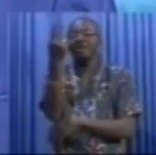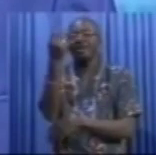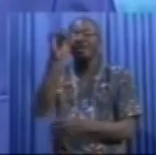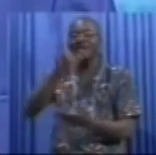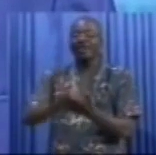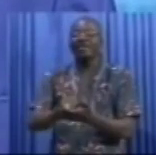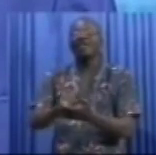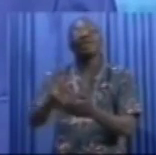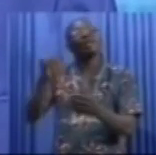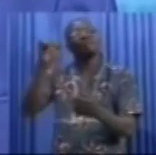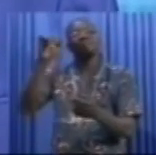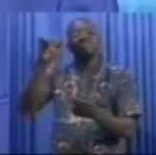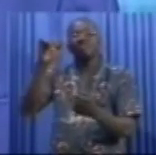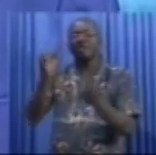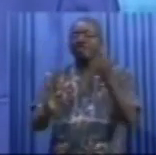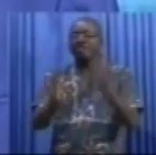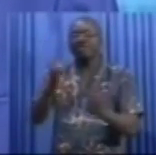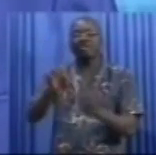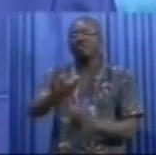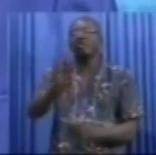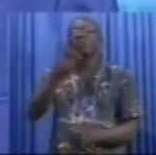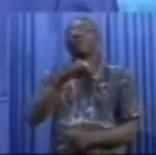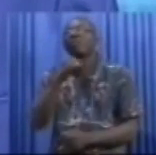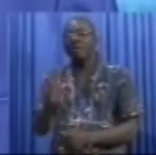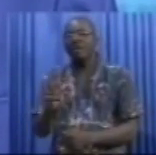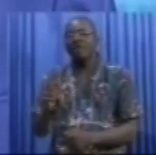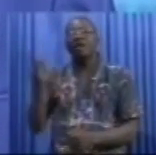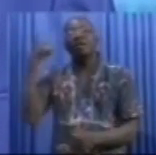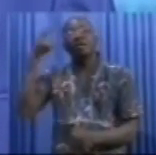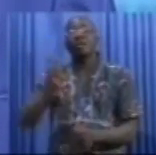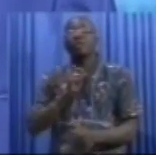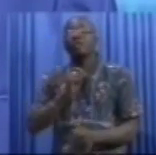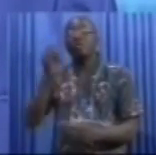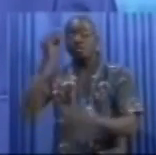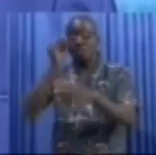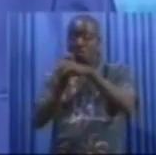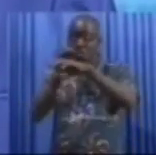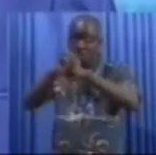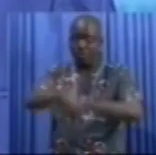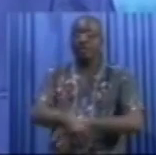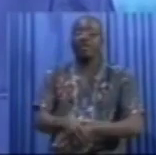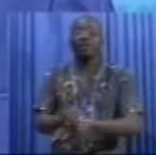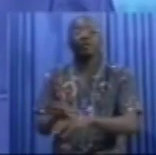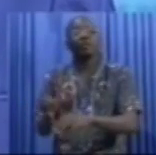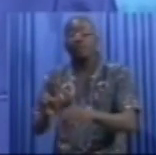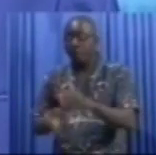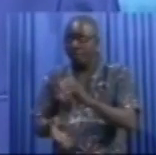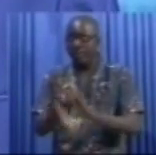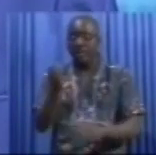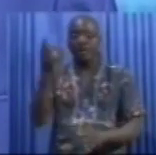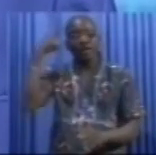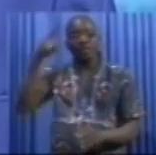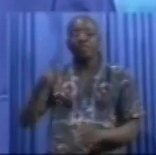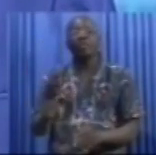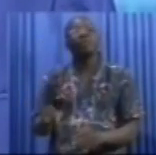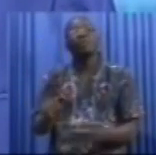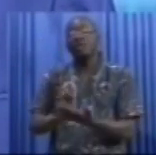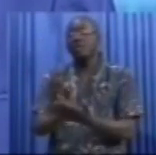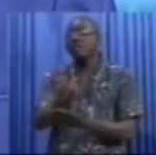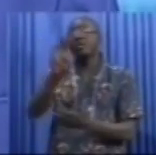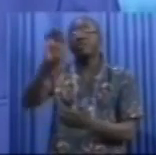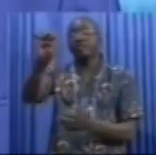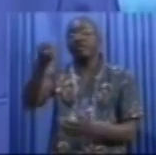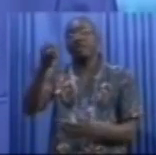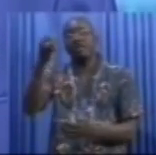véhicules ne pouvaient pas être libérés. C'est ainsi que nous étions obligés d'intervenir pour évacuer les étudiants de la cité